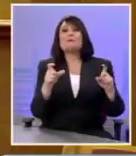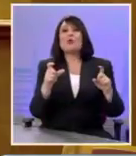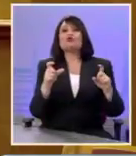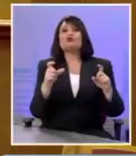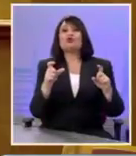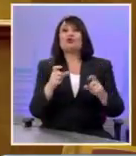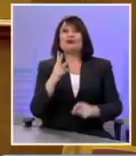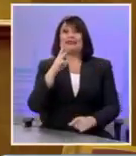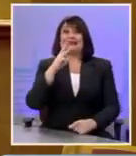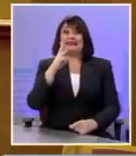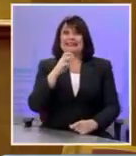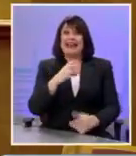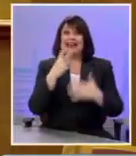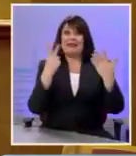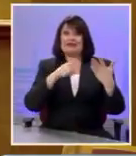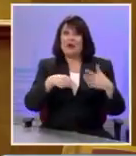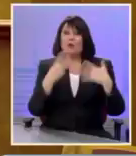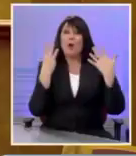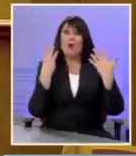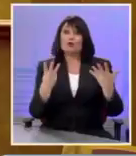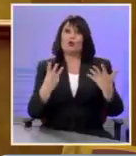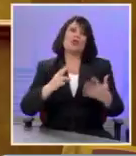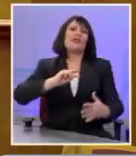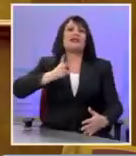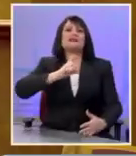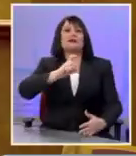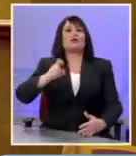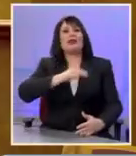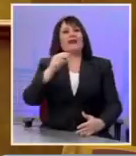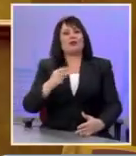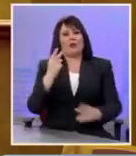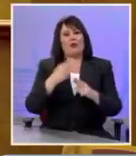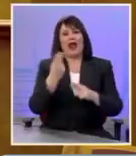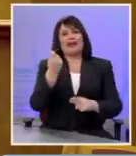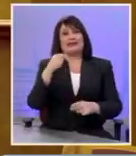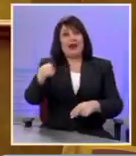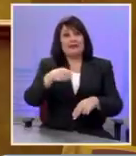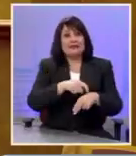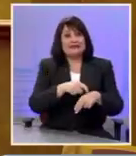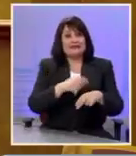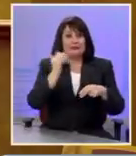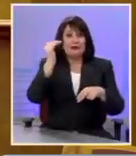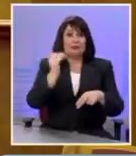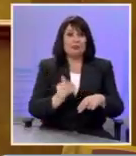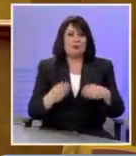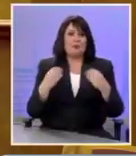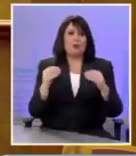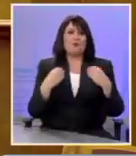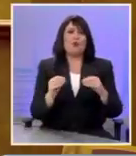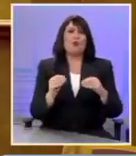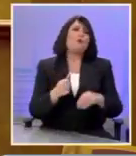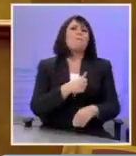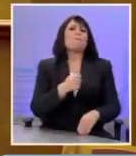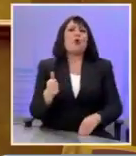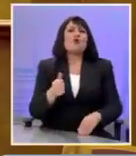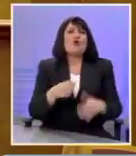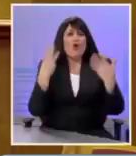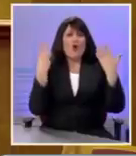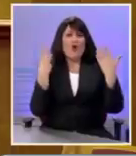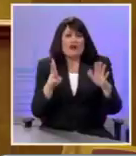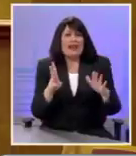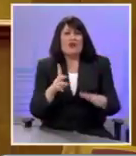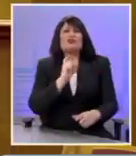έφτανε τα 37,8 δισεκατομμύρια ευρώ, ενώ τώρα τις ξεπούλησε για μόλις